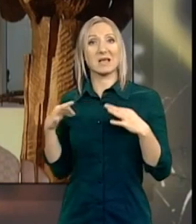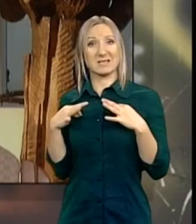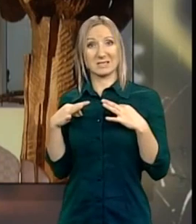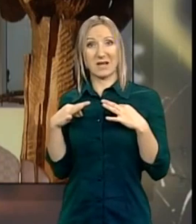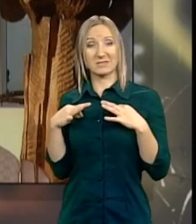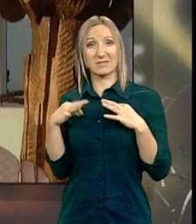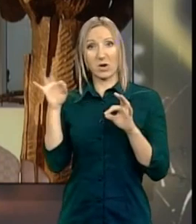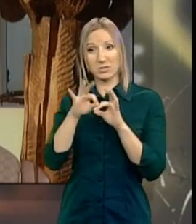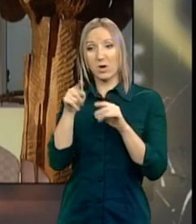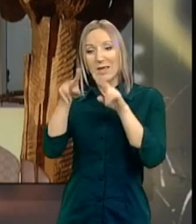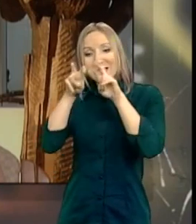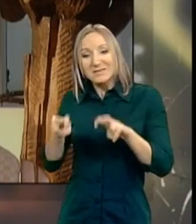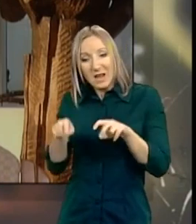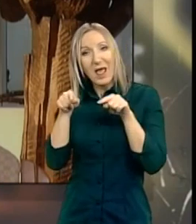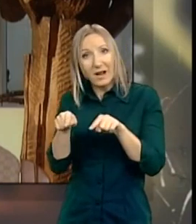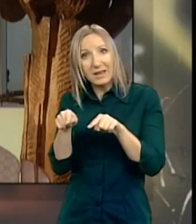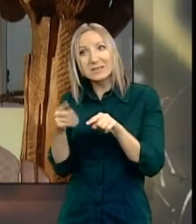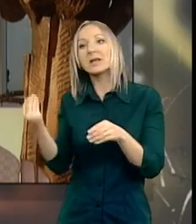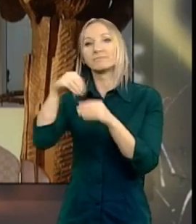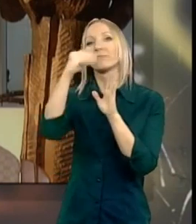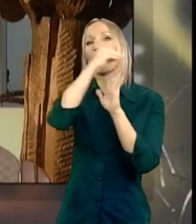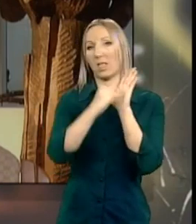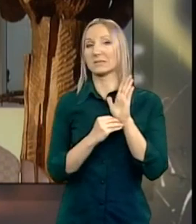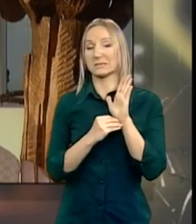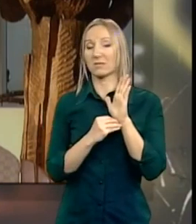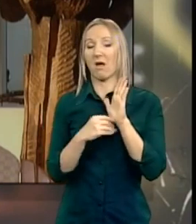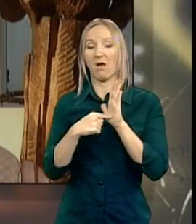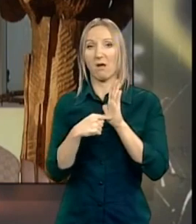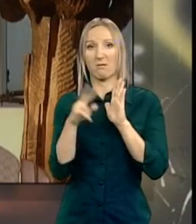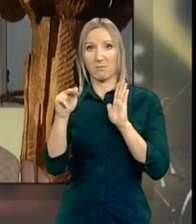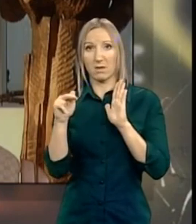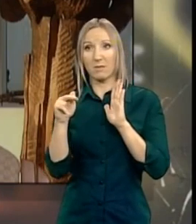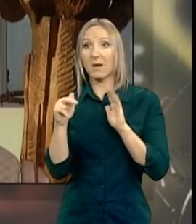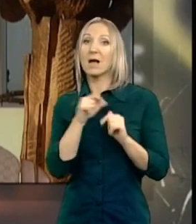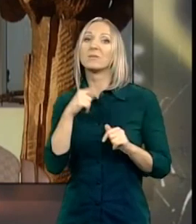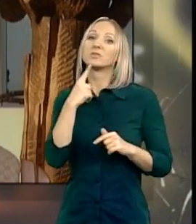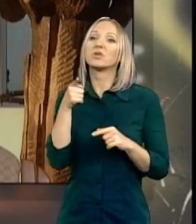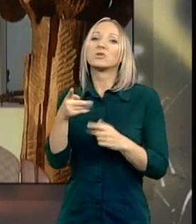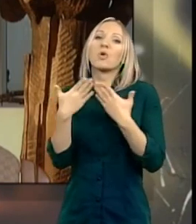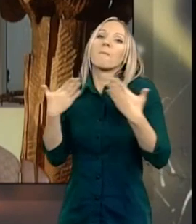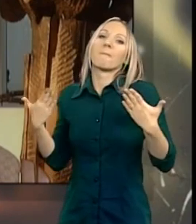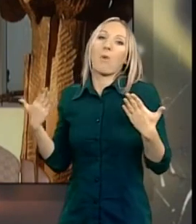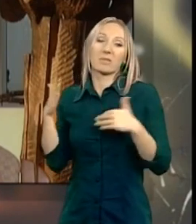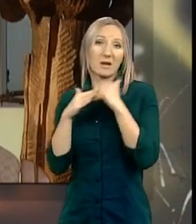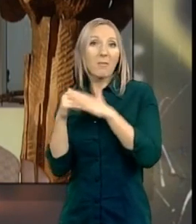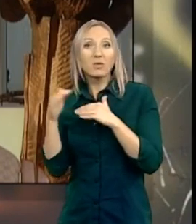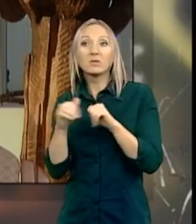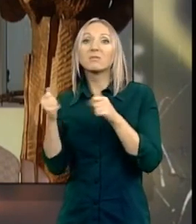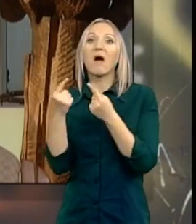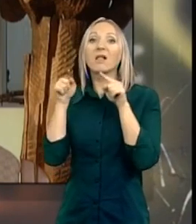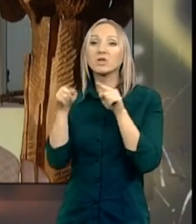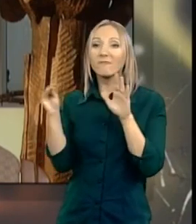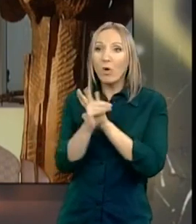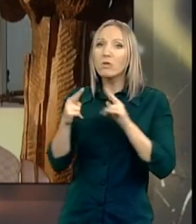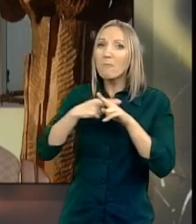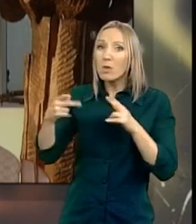ove analize uvrsti u svoju listu. E, sada je ostalo samo da se vidi da li će, pošto radi o novim savremenim metodama, da li će fond